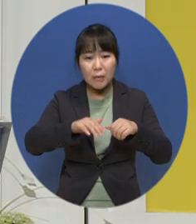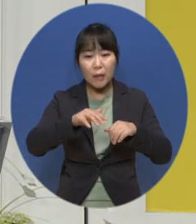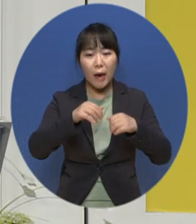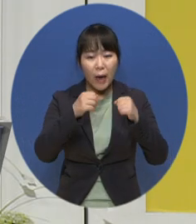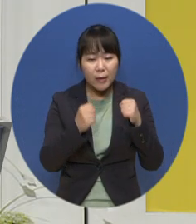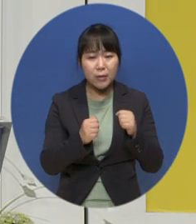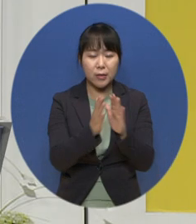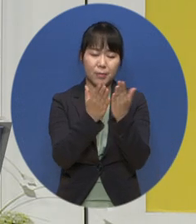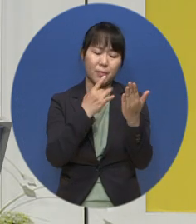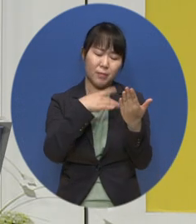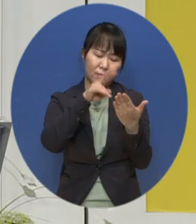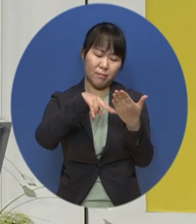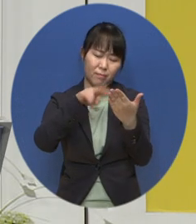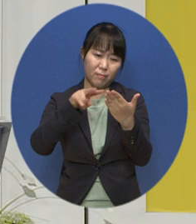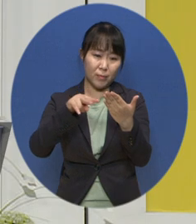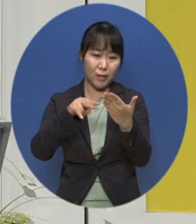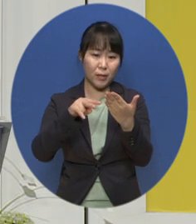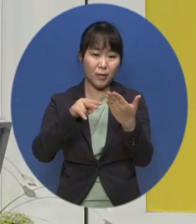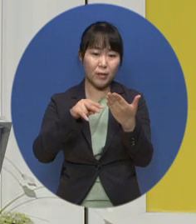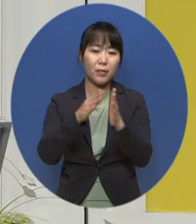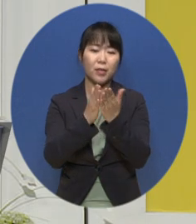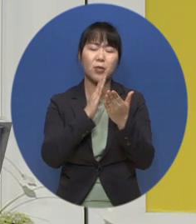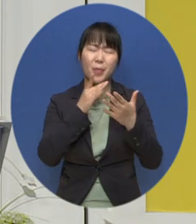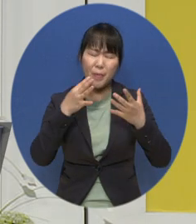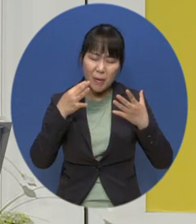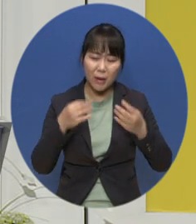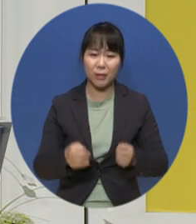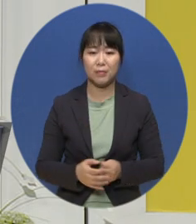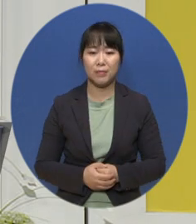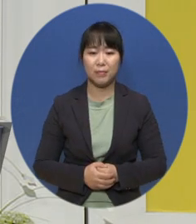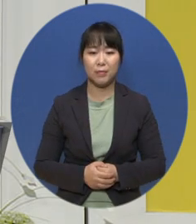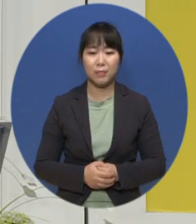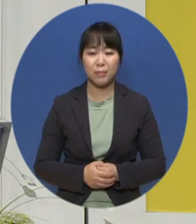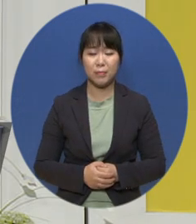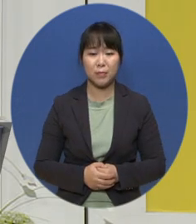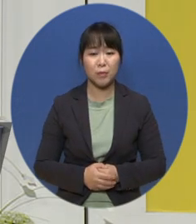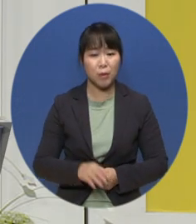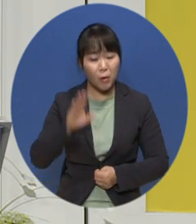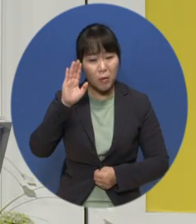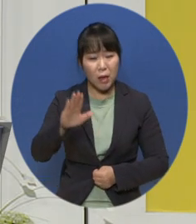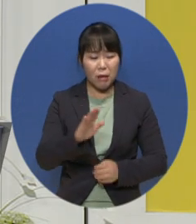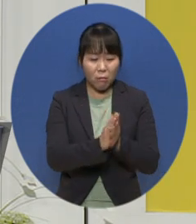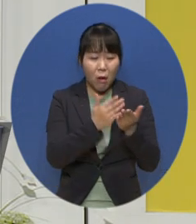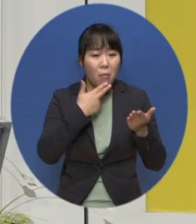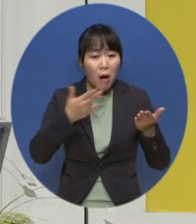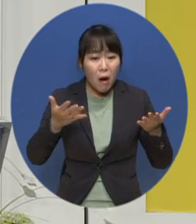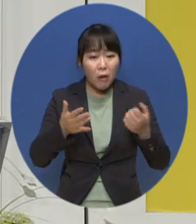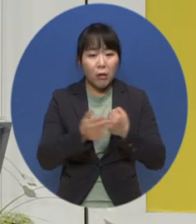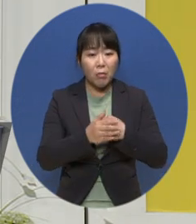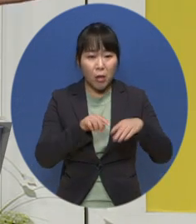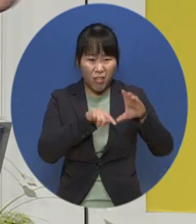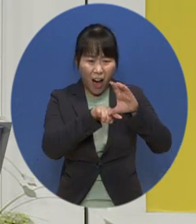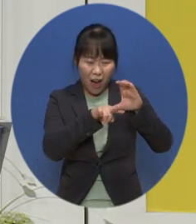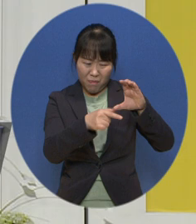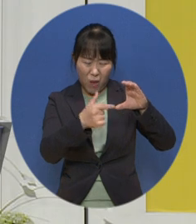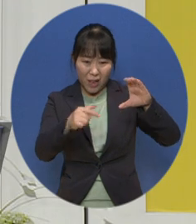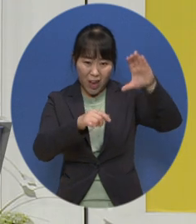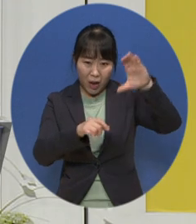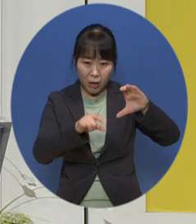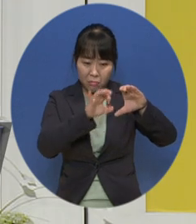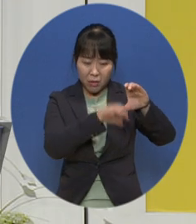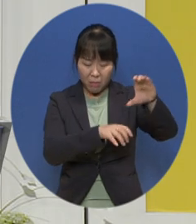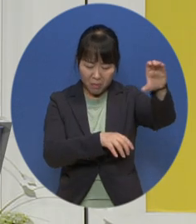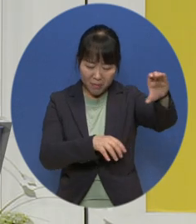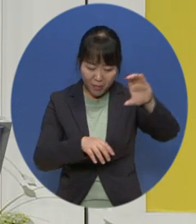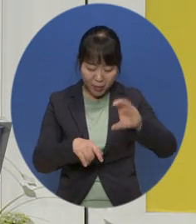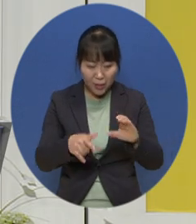우리 좀 치 한 수 층 건 있어요 나중에 읽을 책이 없어서 백과사전이 만큼 뚜껑은 큰 거 아니지만 그 사다놓고